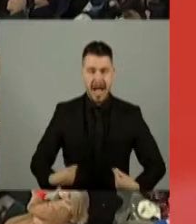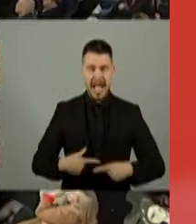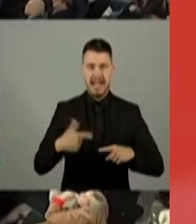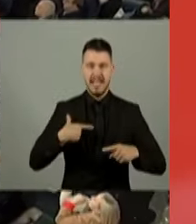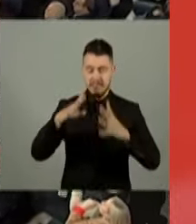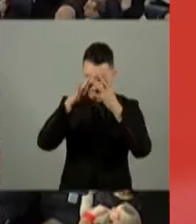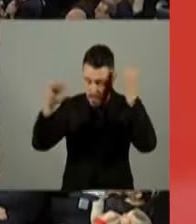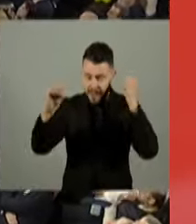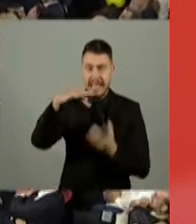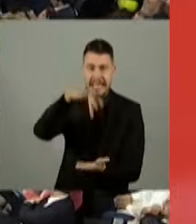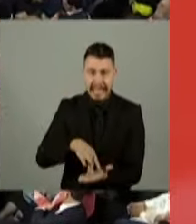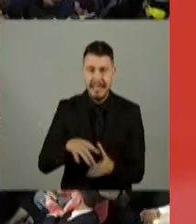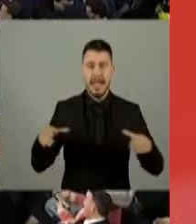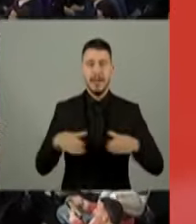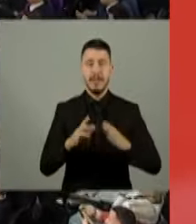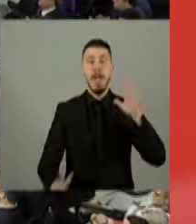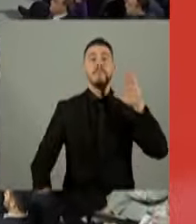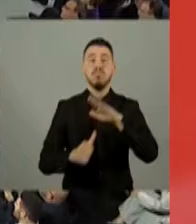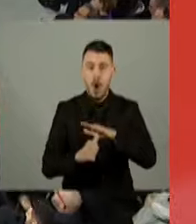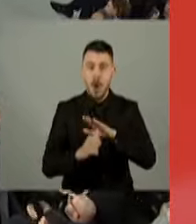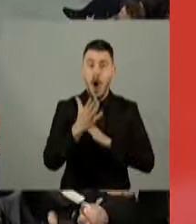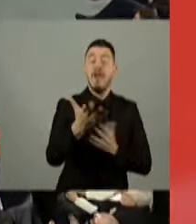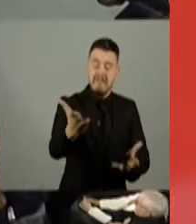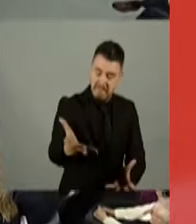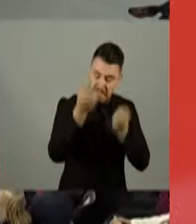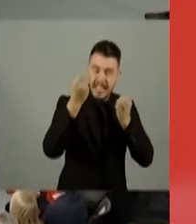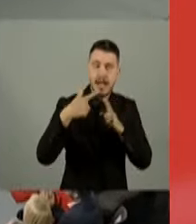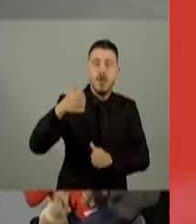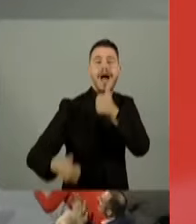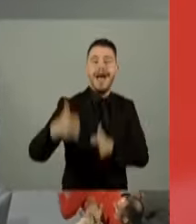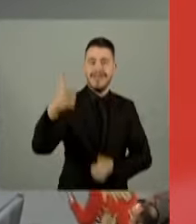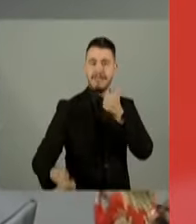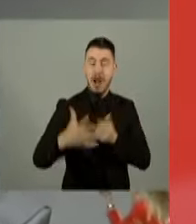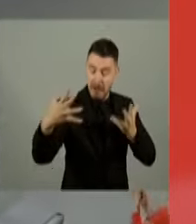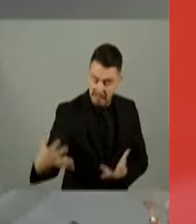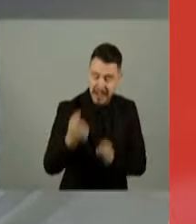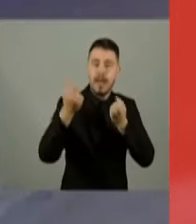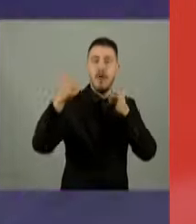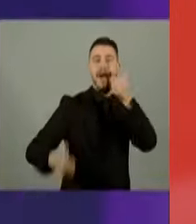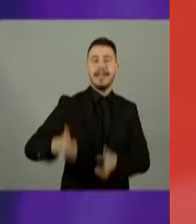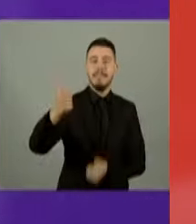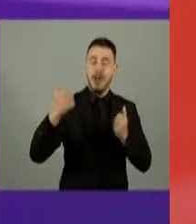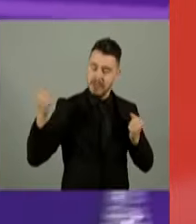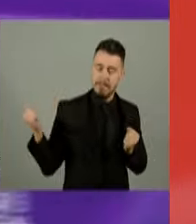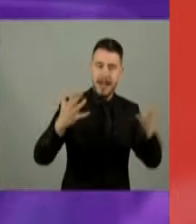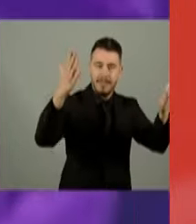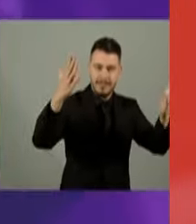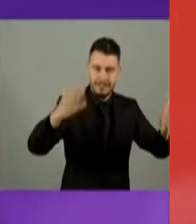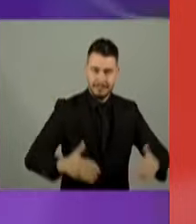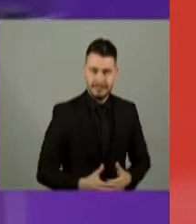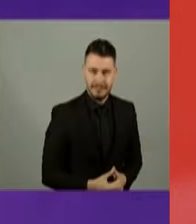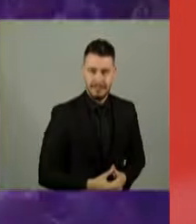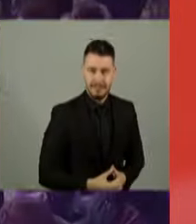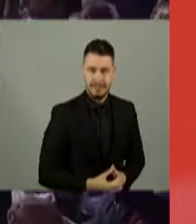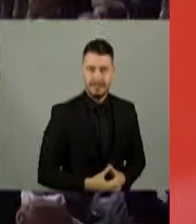στις ολονύχτιες δημόσεις που έγιναν για την υποψηφιότητα της Όλγας Γεροβασίλη. Παρ' όλα αυτά φαίνεται ότι τελικά θα υποστηρίξει και πάλι